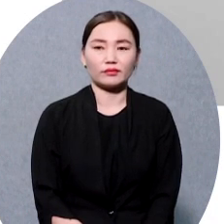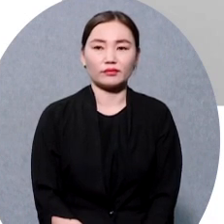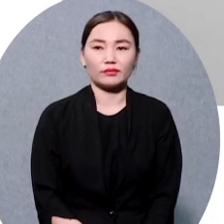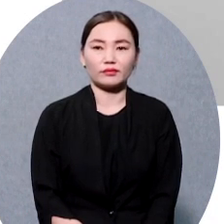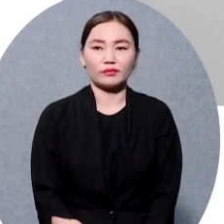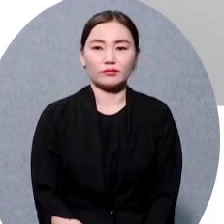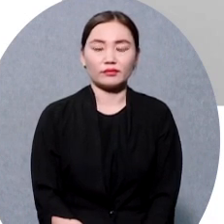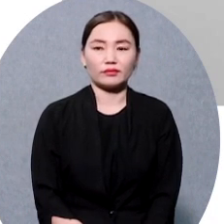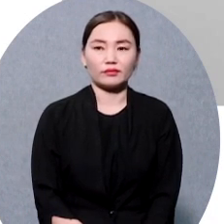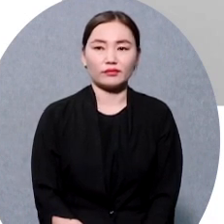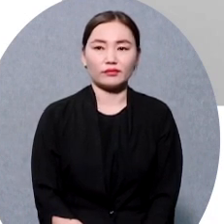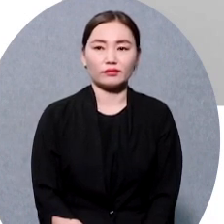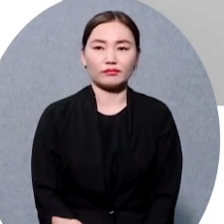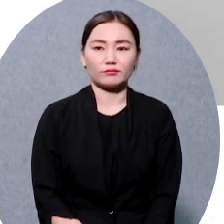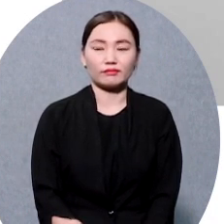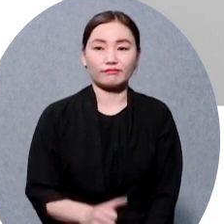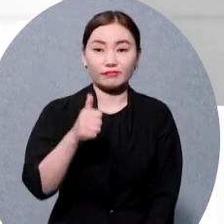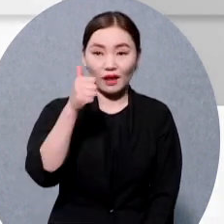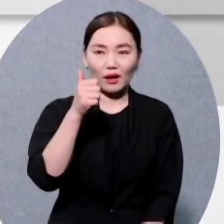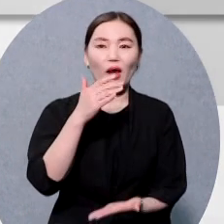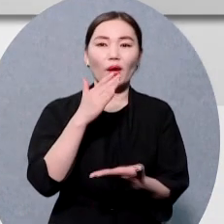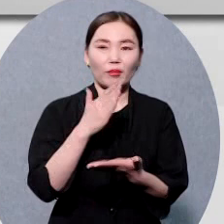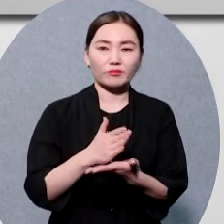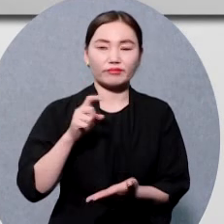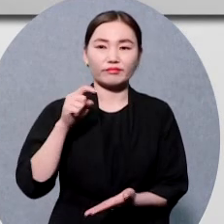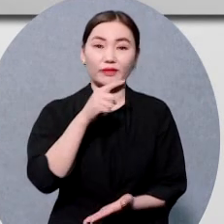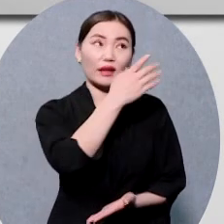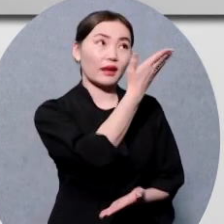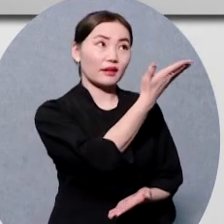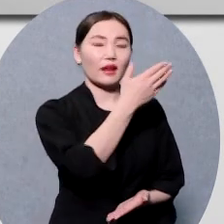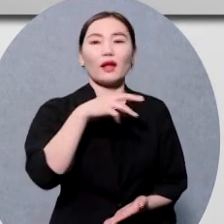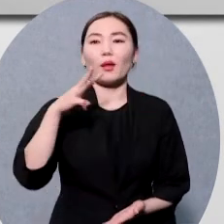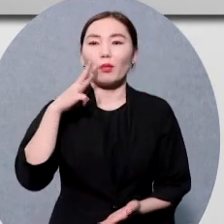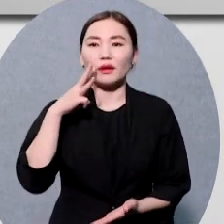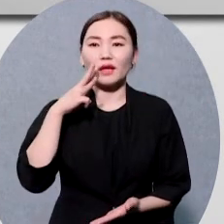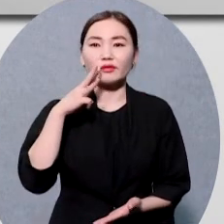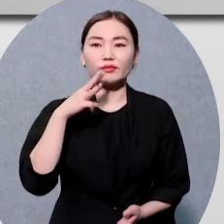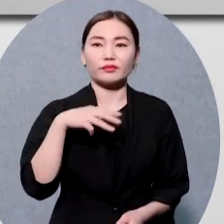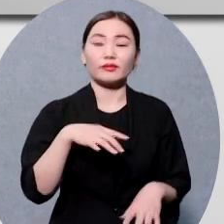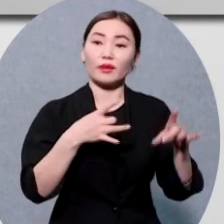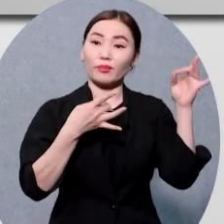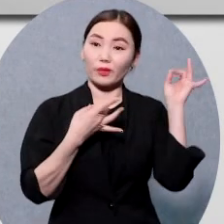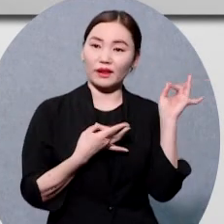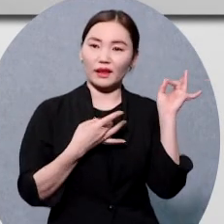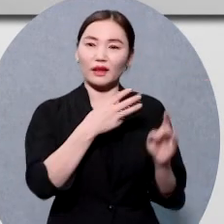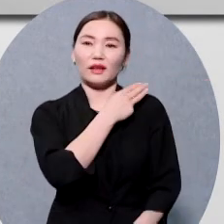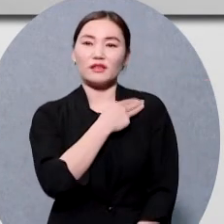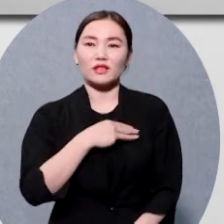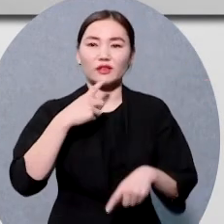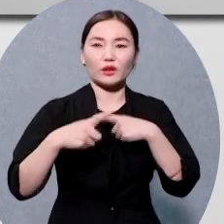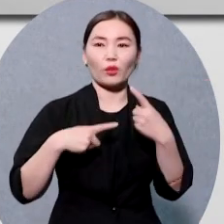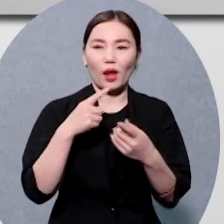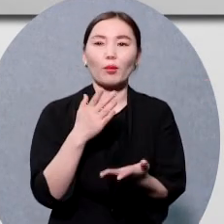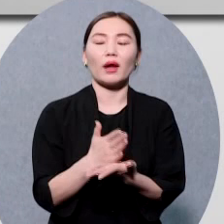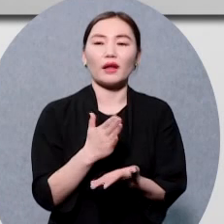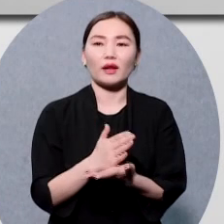байна вэ гэдгийг сайн бодоорой. За сайн байна. Энэ мэдээнд буддын шашны тухай өгүүлж